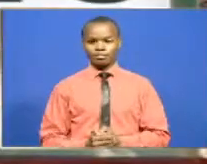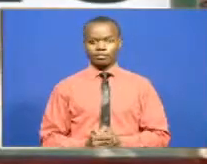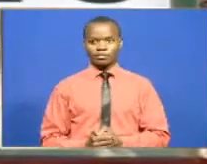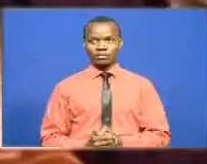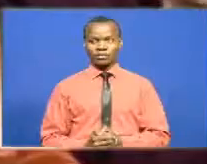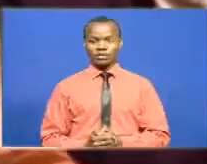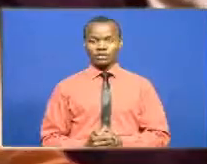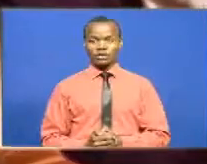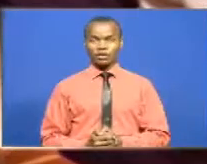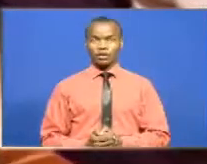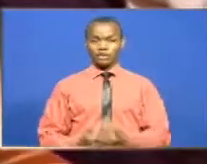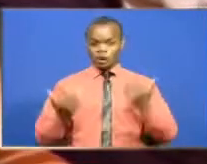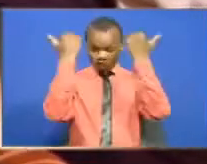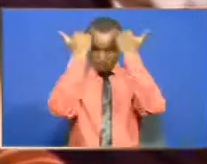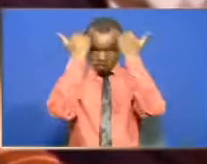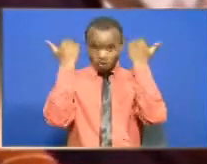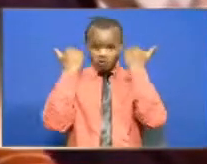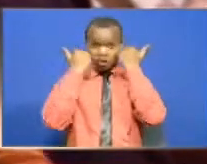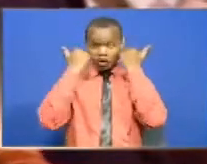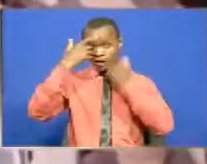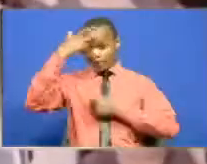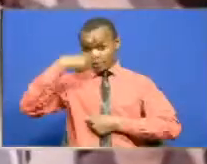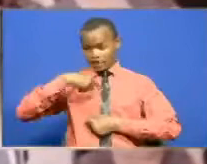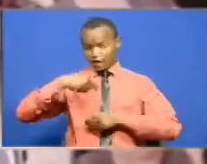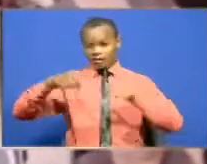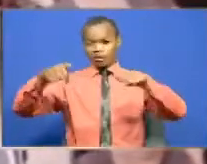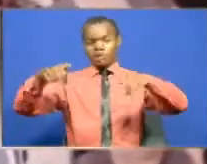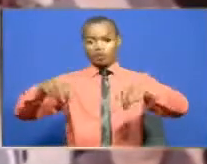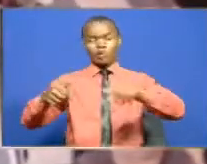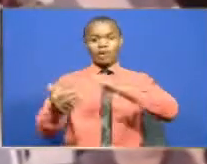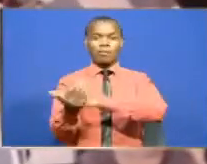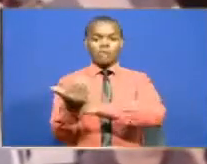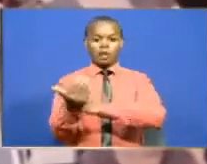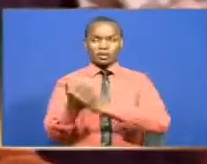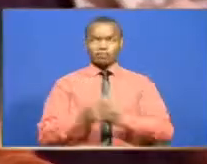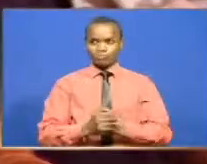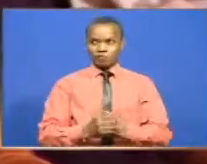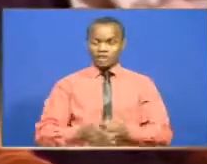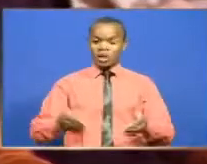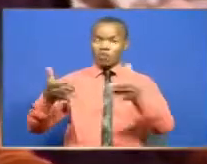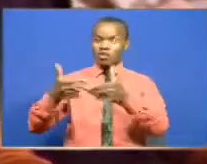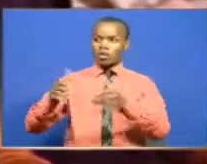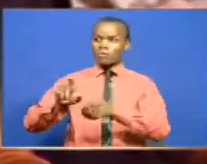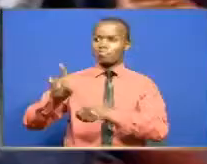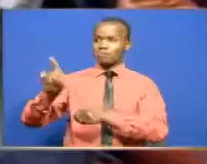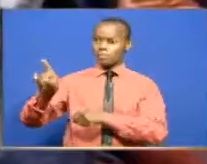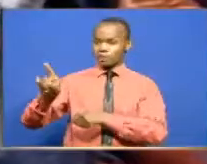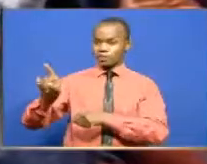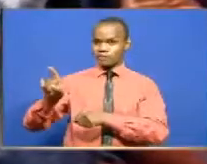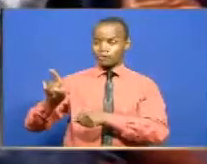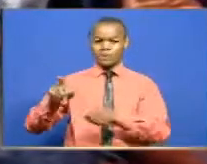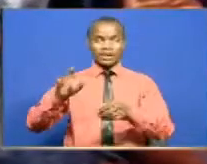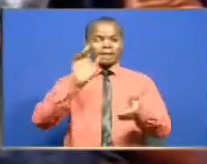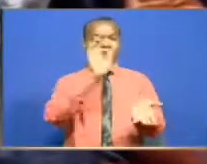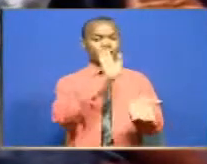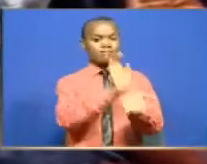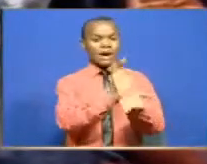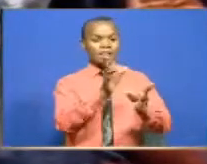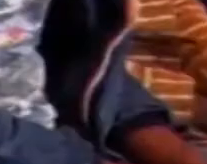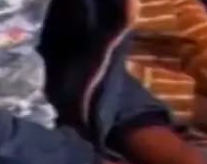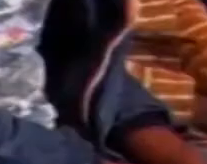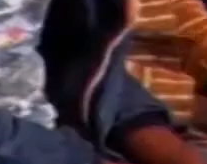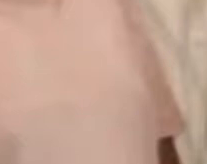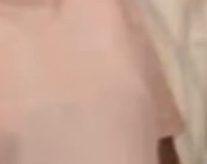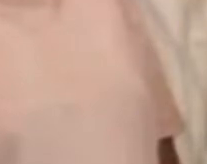Ni katika mahakama ya Thika leo asubuhi. Kundi hili la watu lilikamatwa katika sehemu mbalimbali za kaunti ya Kiambu